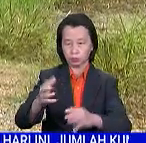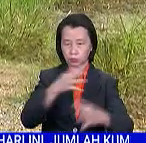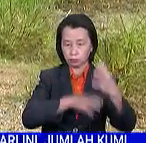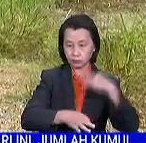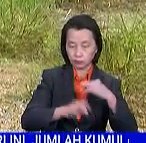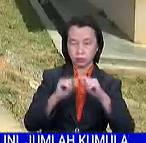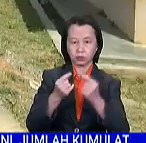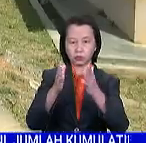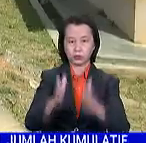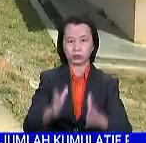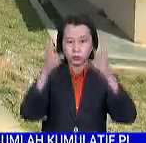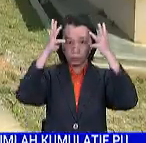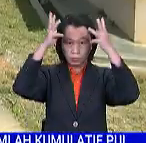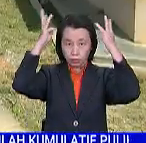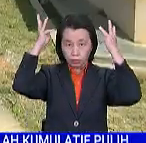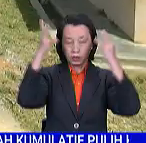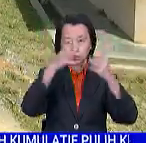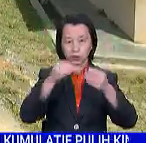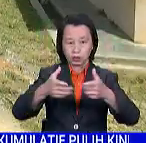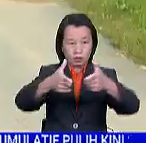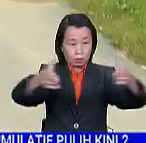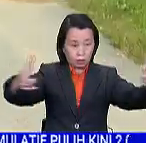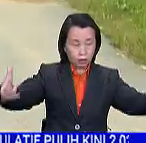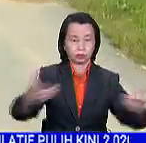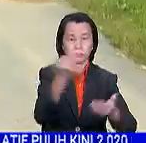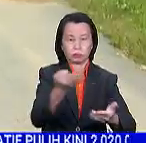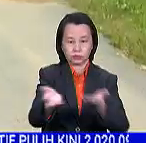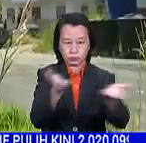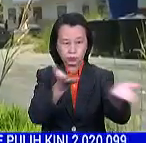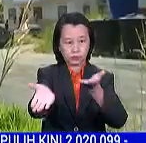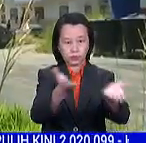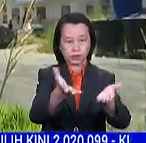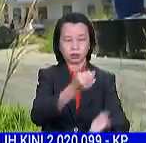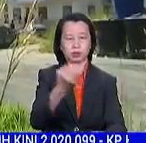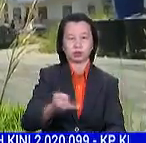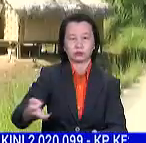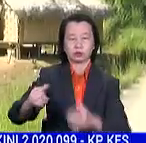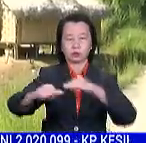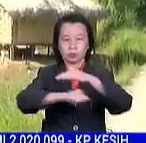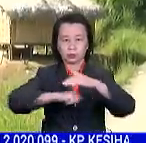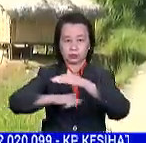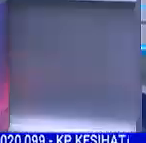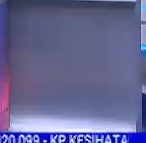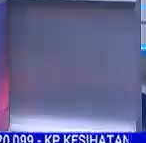pendapatan golongan orang asli di samping memperluas infrastruktur, perkhidmatan dan kemudahan asas.